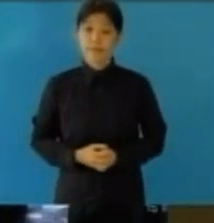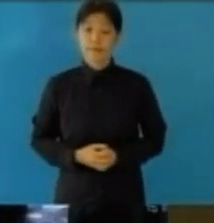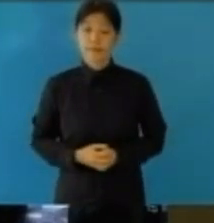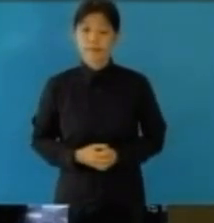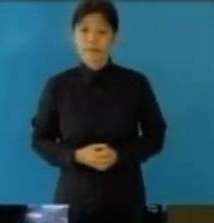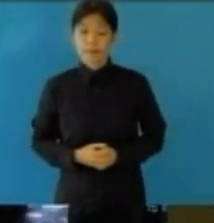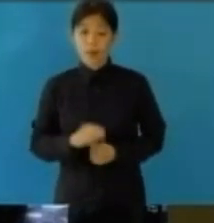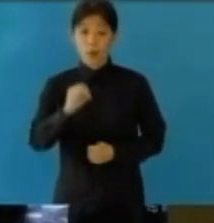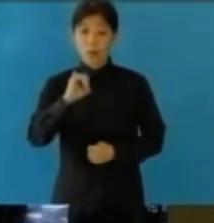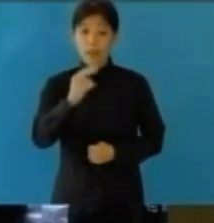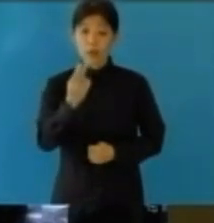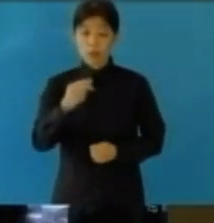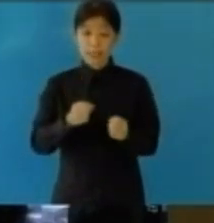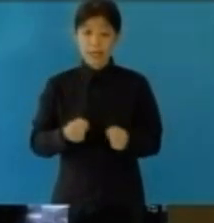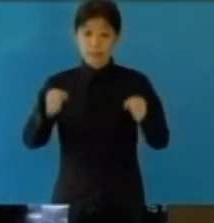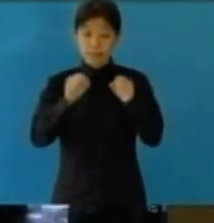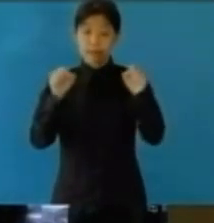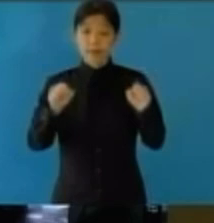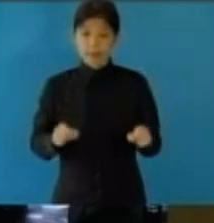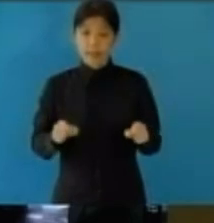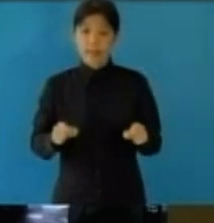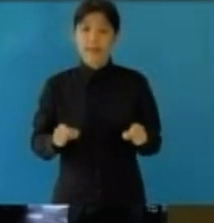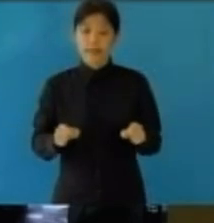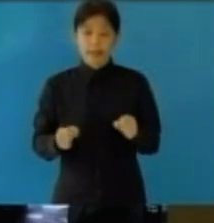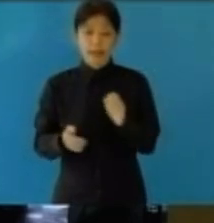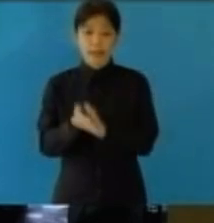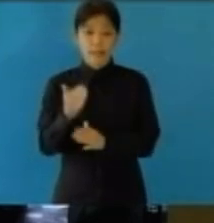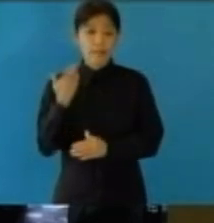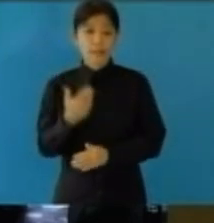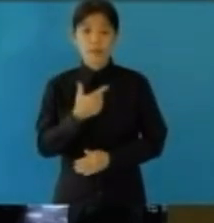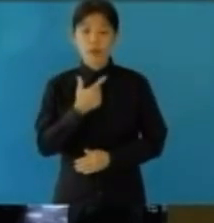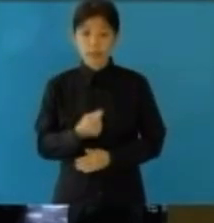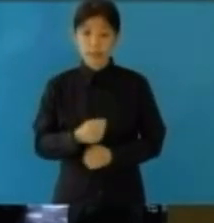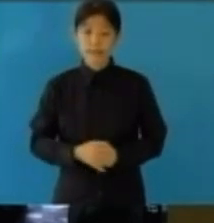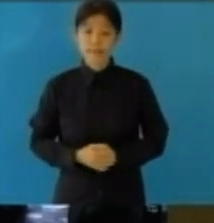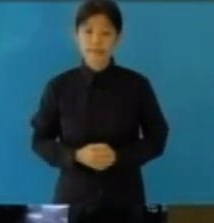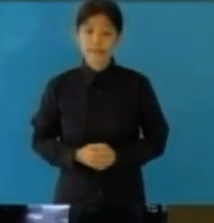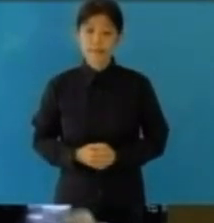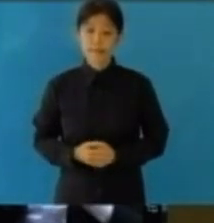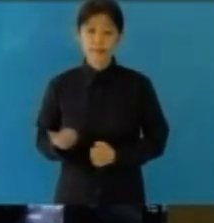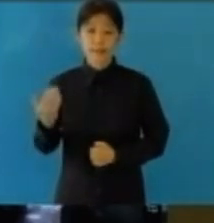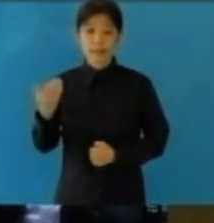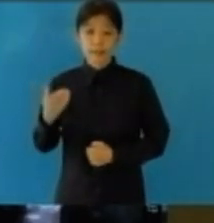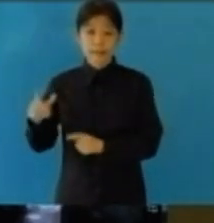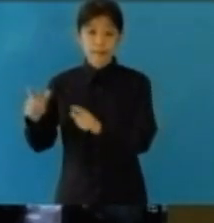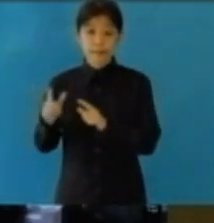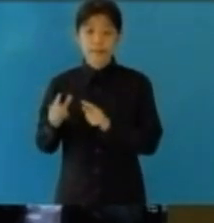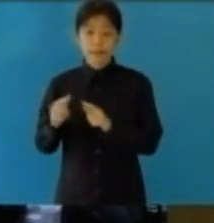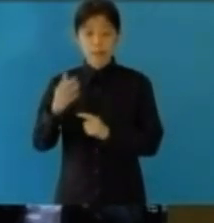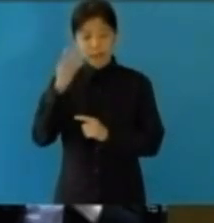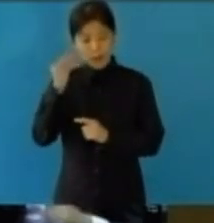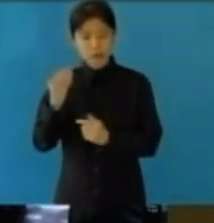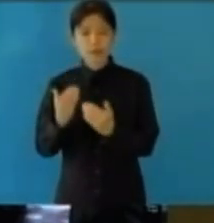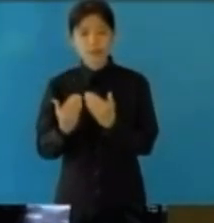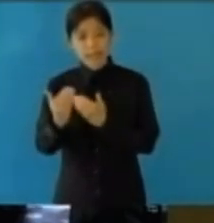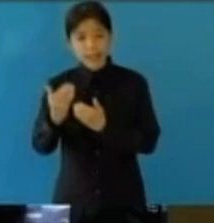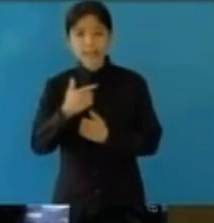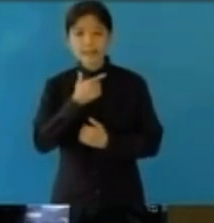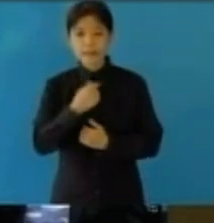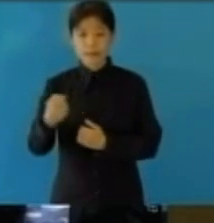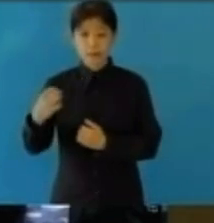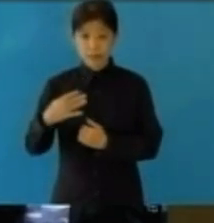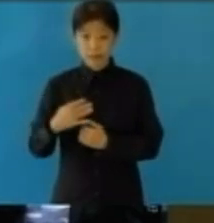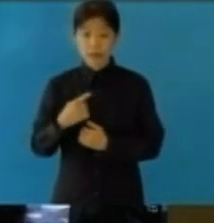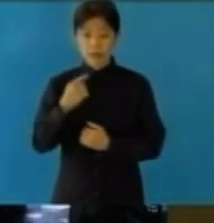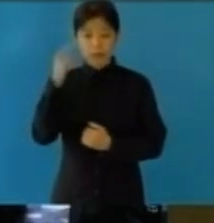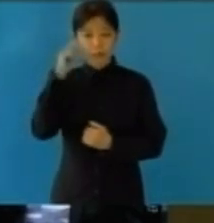カップについて、再質問いたしますが、先ほどですね、ご答弁いただきました、魅力ある大会にしたいんだと。で、私が思うのは、